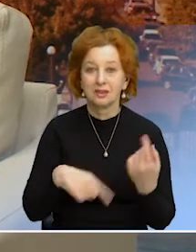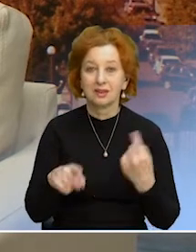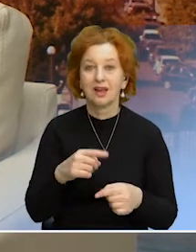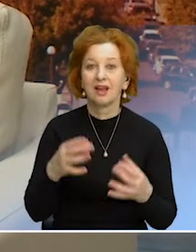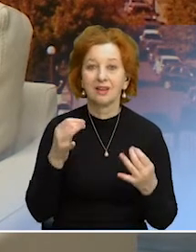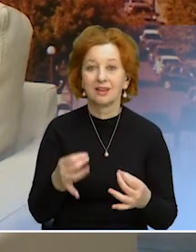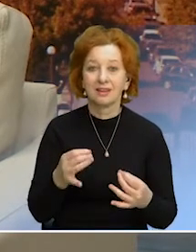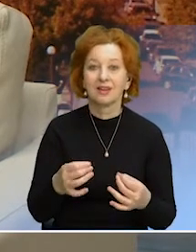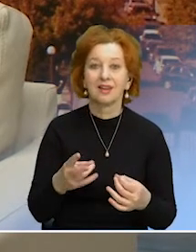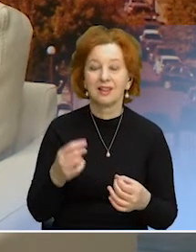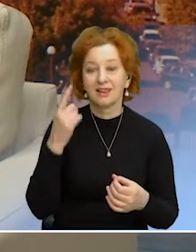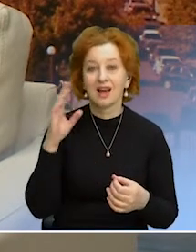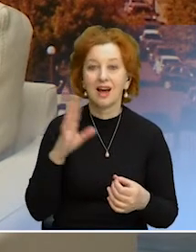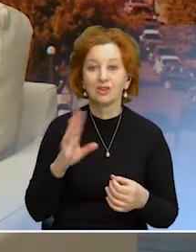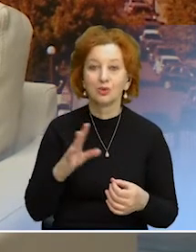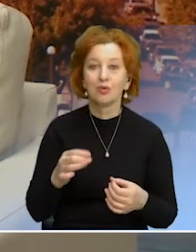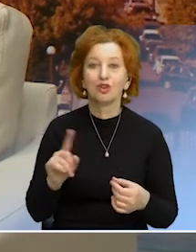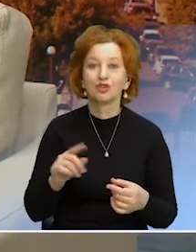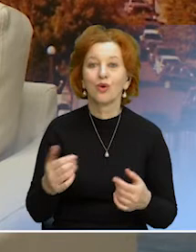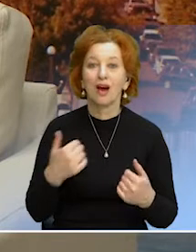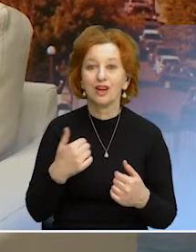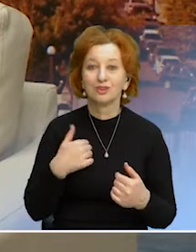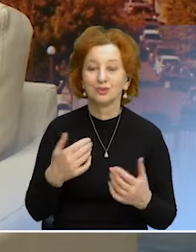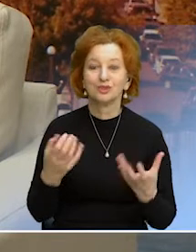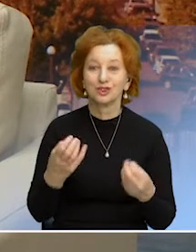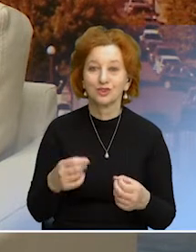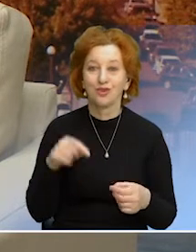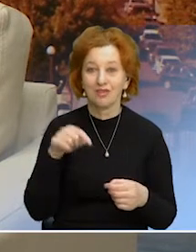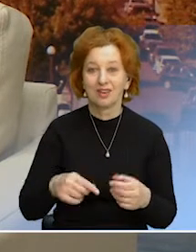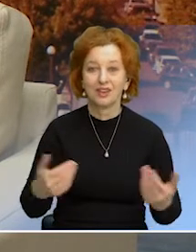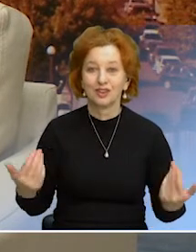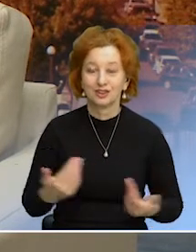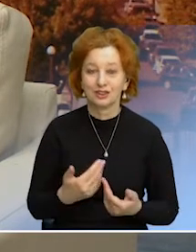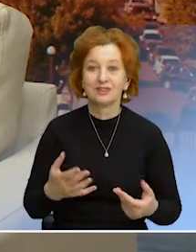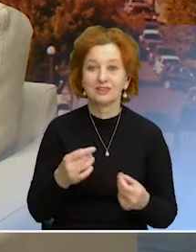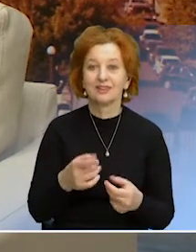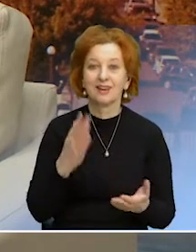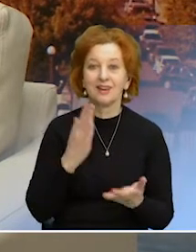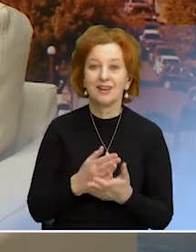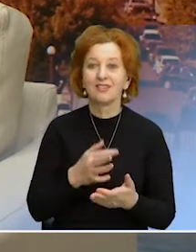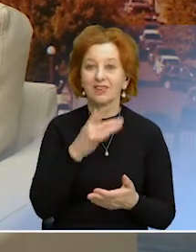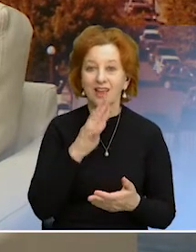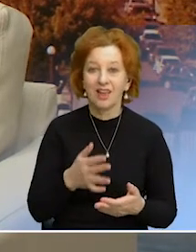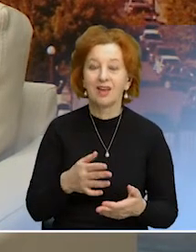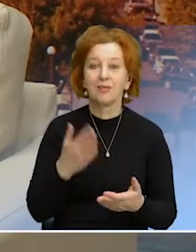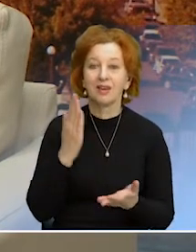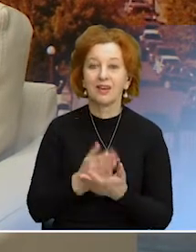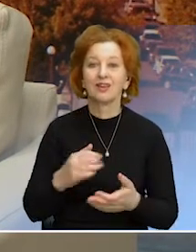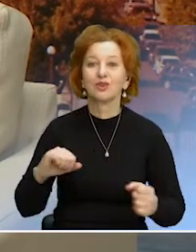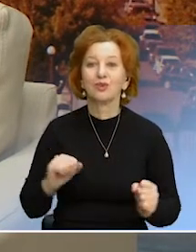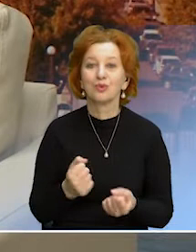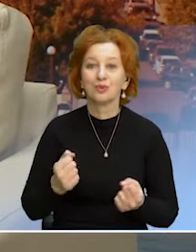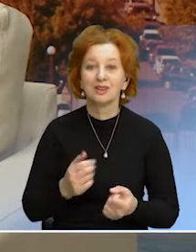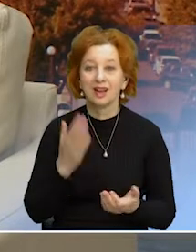и, не раздумывая, сказать, я все хочу и все могу в этой жизни. У тебя есть время, у тебя есть друзья,